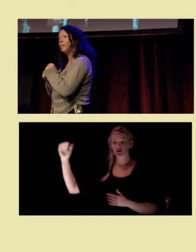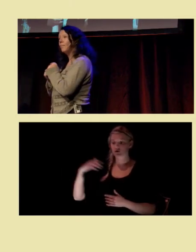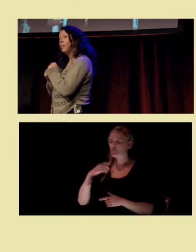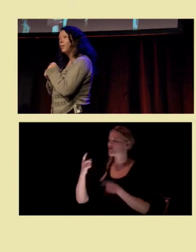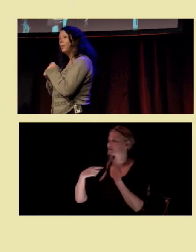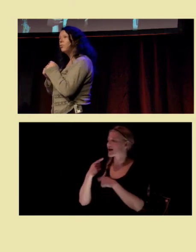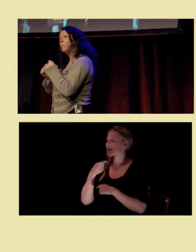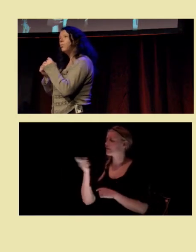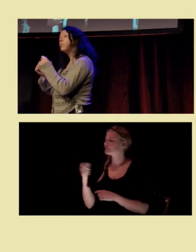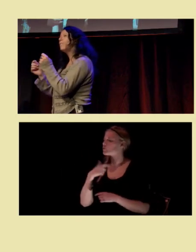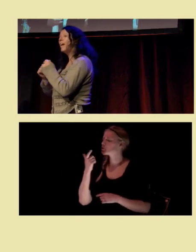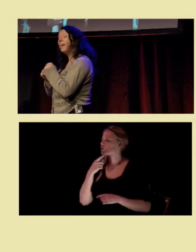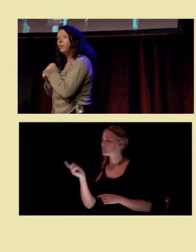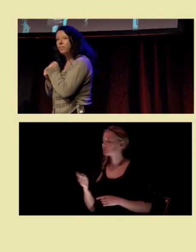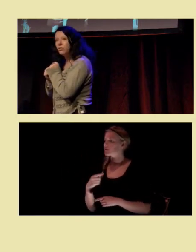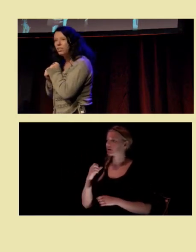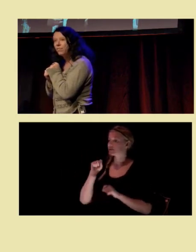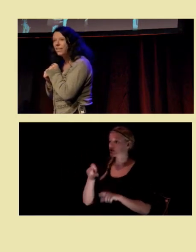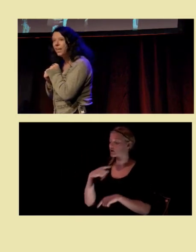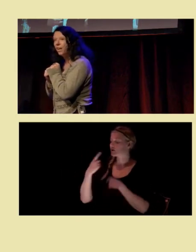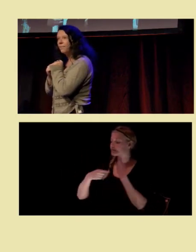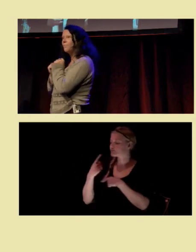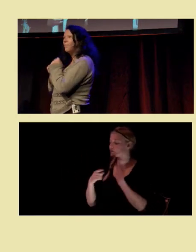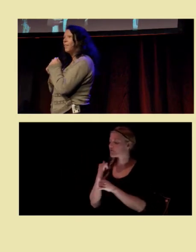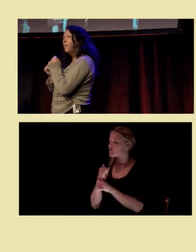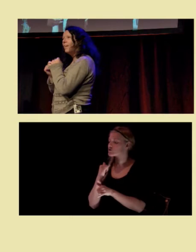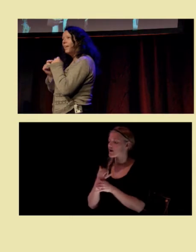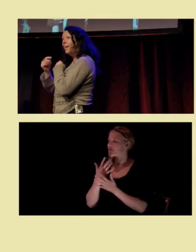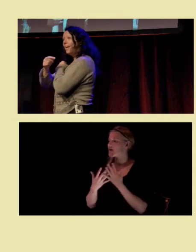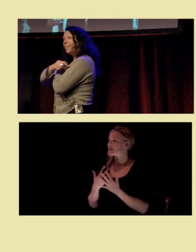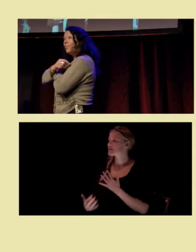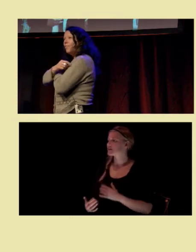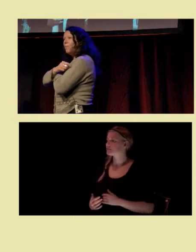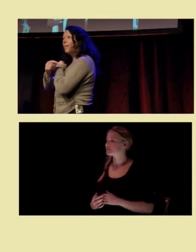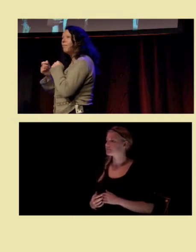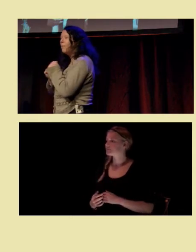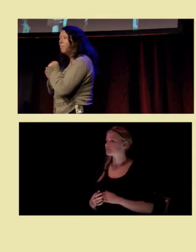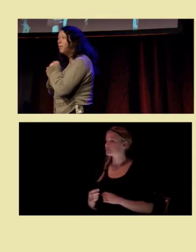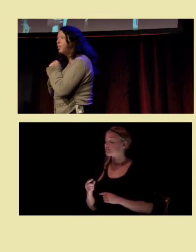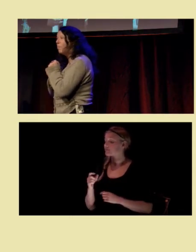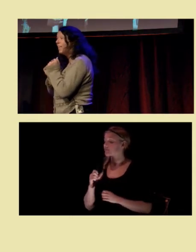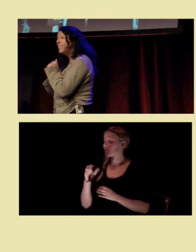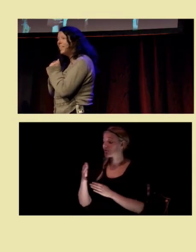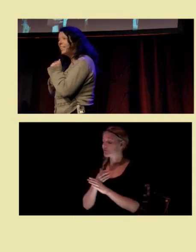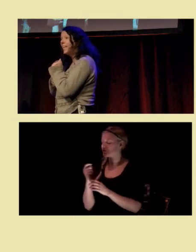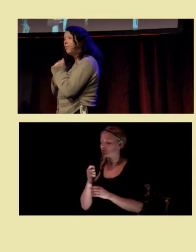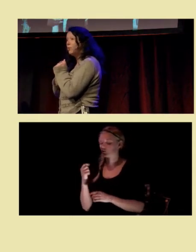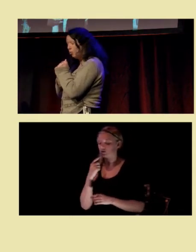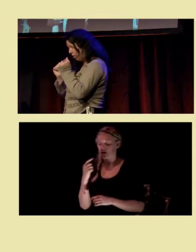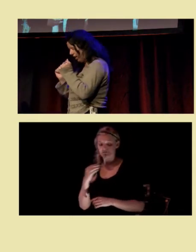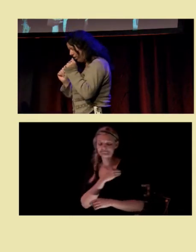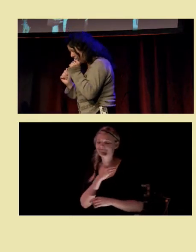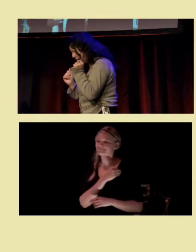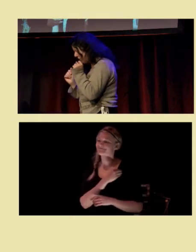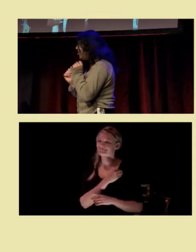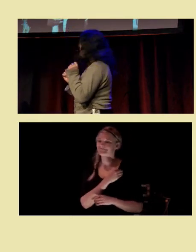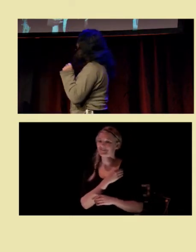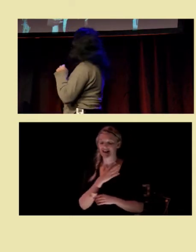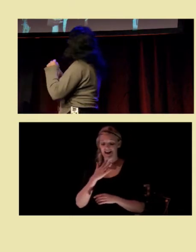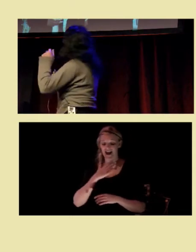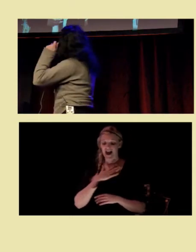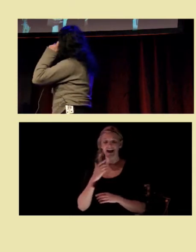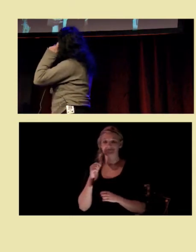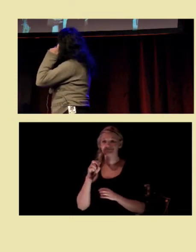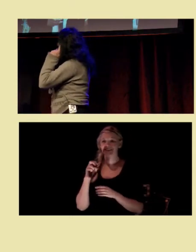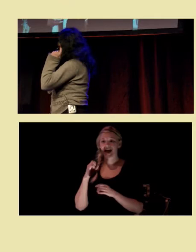fortelle dem noen ting. Så han begynte å fortelle hvordan det var å sitte i fengsel. Helt til noen pirket han på armen og sa, men jeg sitter her nå, så du trenger ikke fortelle